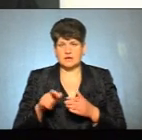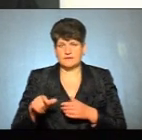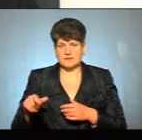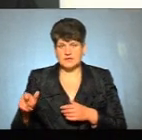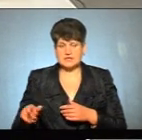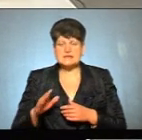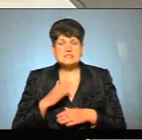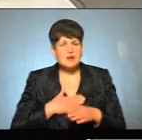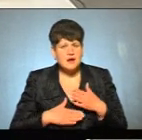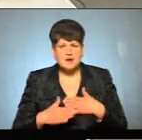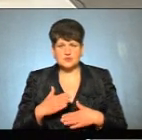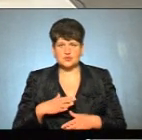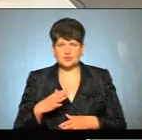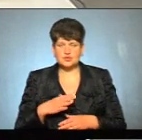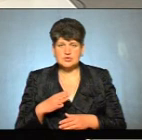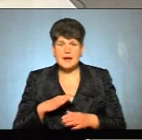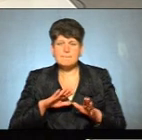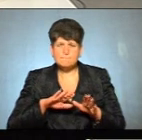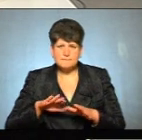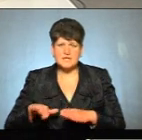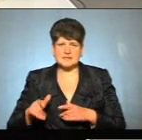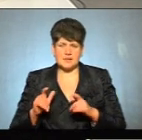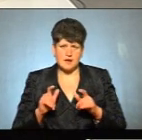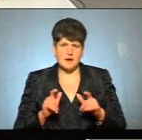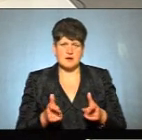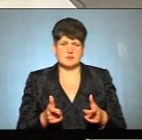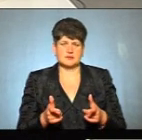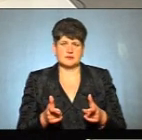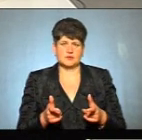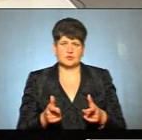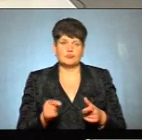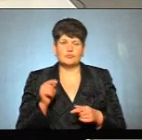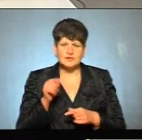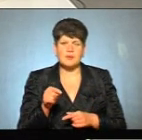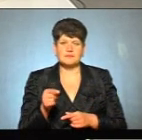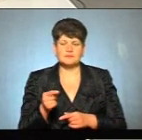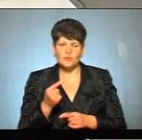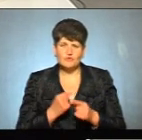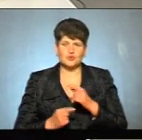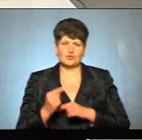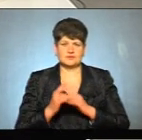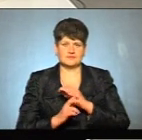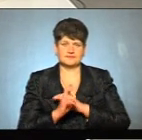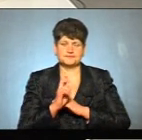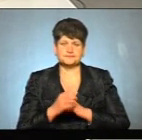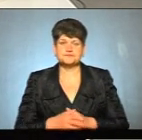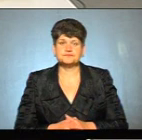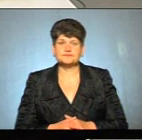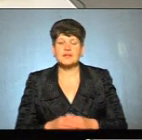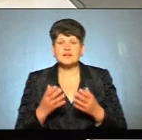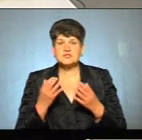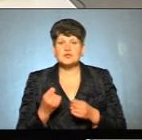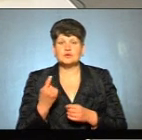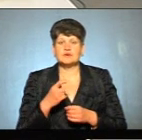з радістю, щоб після цього карантину вони прийшли, повернулися до храмів. І ще